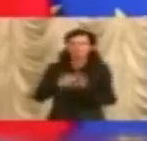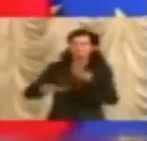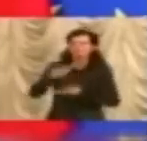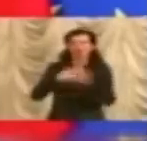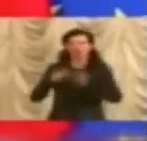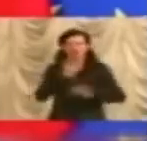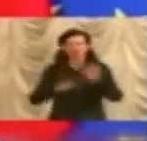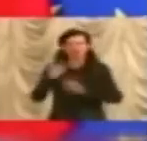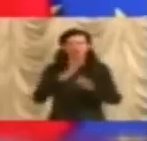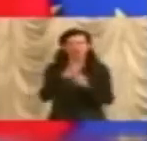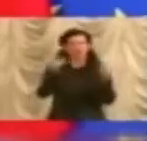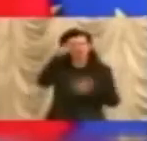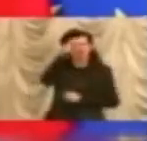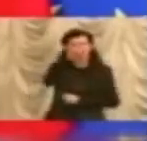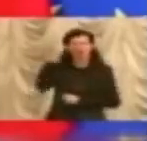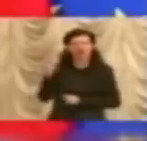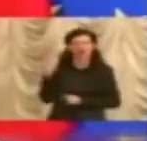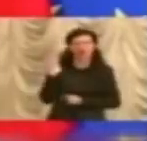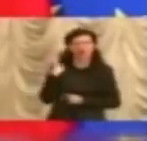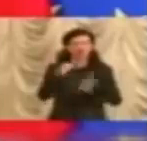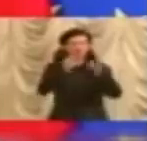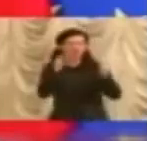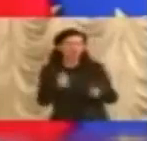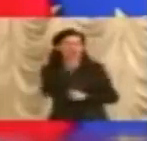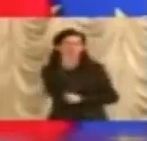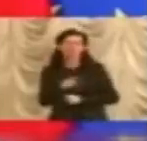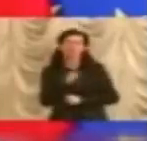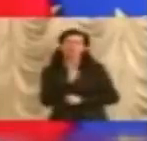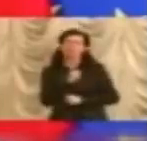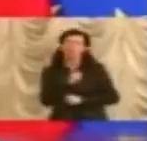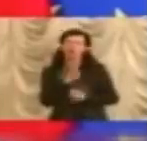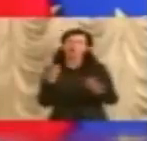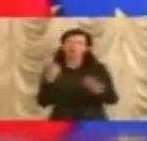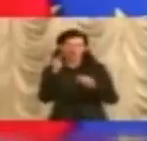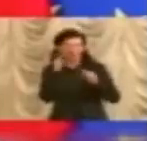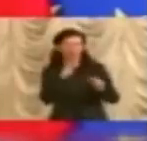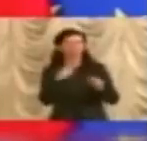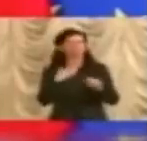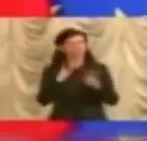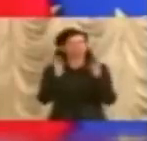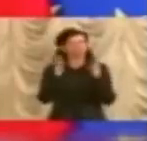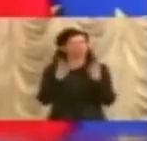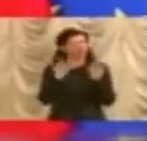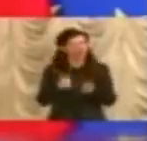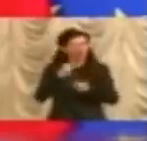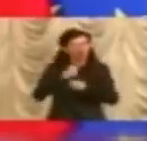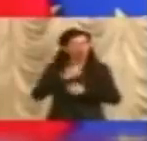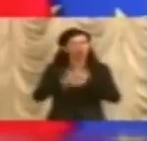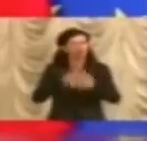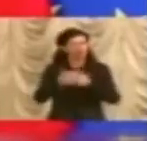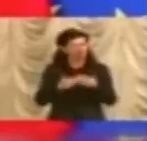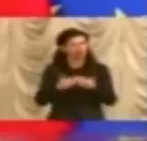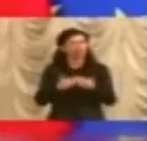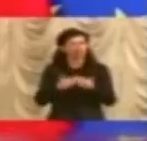apre il sistema produttivo prima dell'italia ad esempio è ovvio che si possono creare le condizioni di una concorrenza sleale